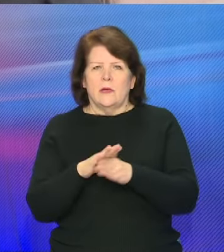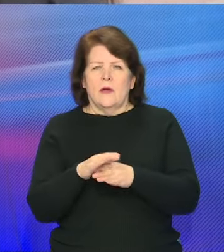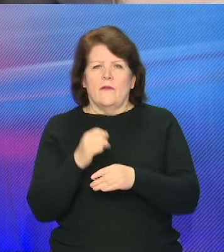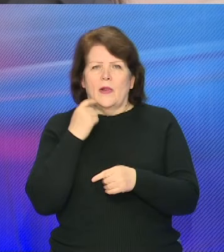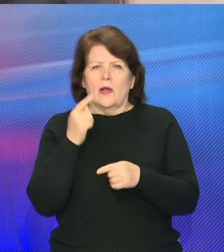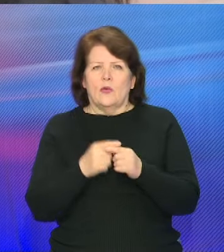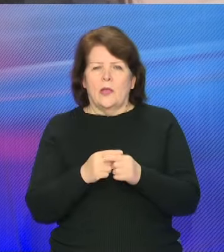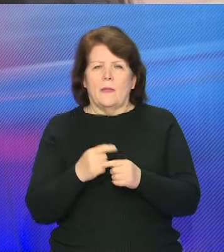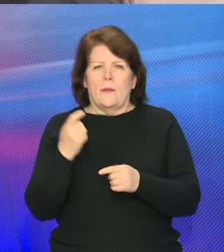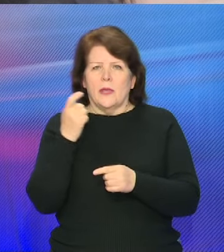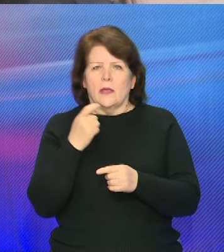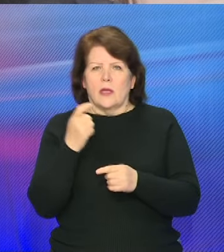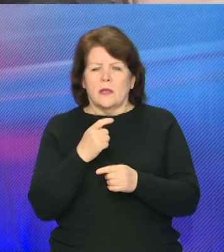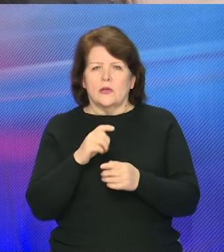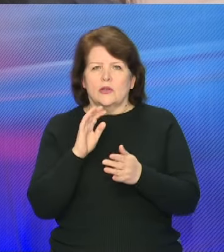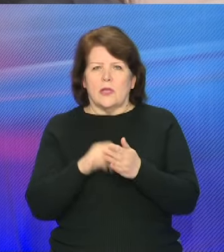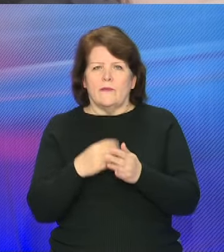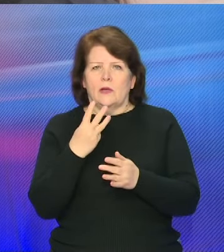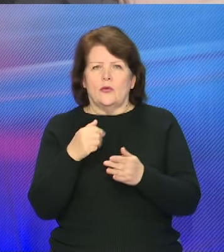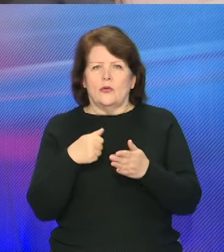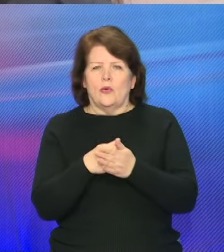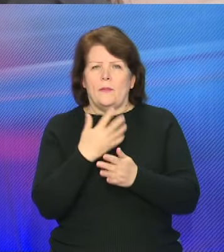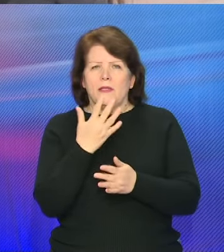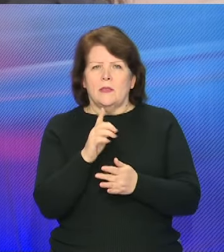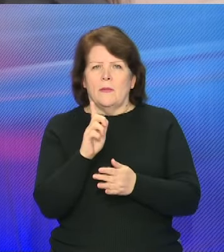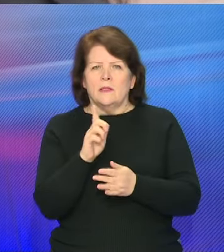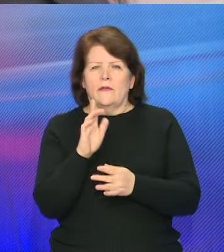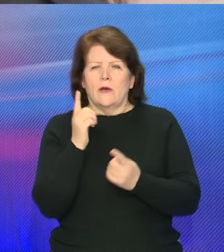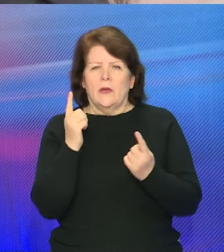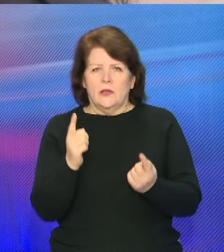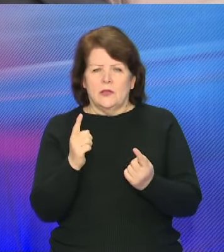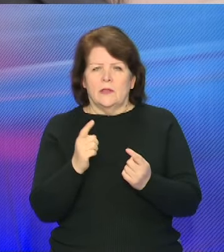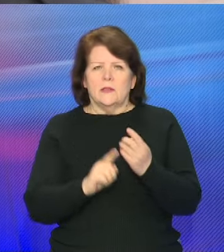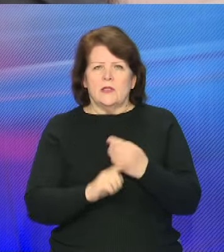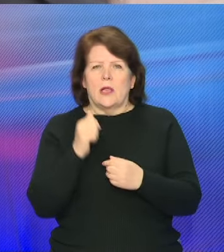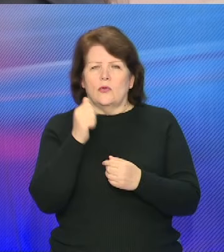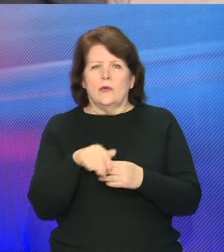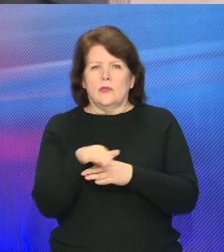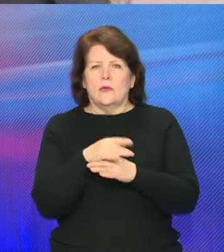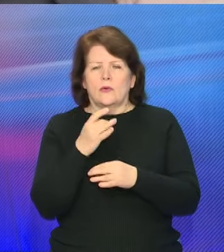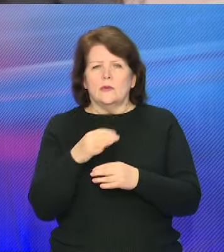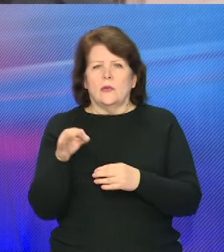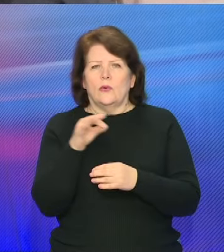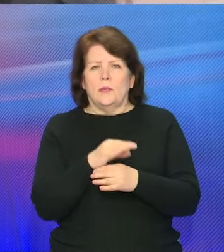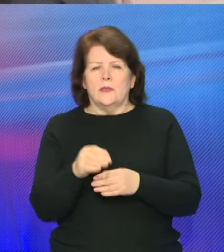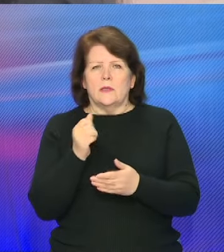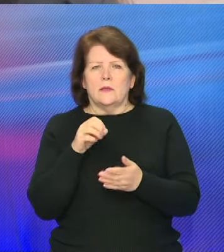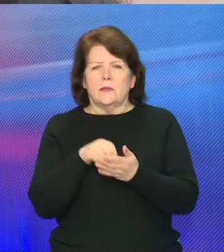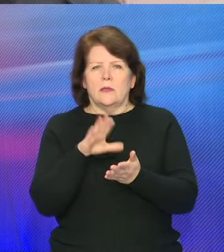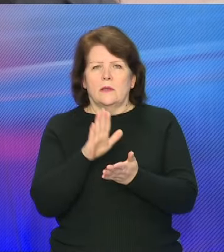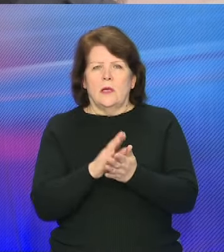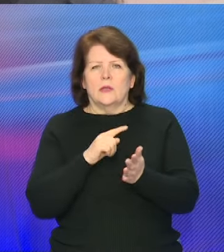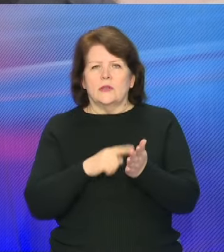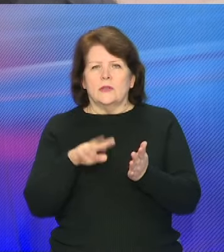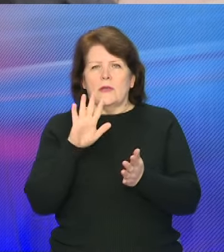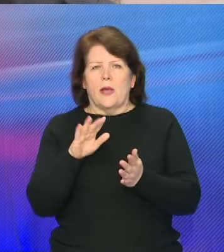алкогольного опьянения, влекут наложение штрафа от 3 до 5 базовых величин. С начала года на территории Гродненской области зафиксировано 65